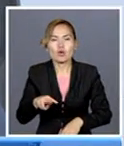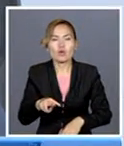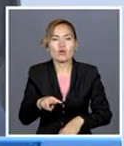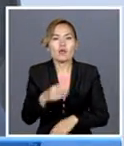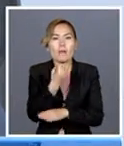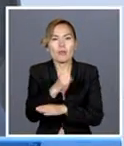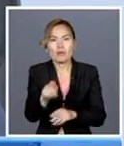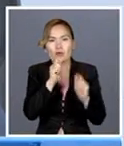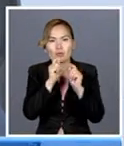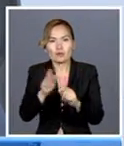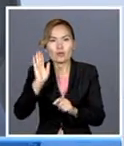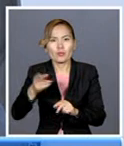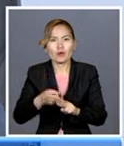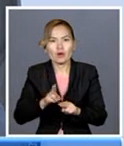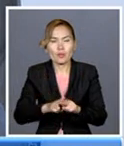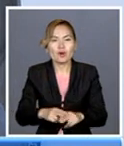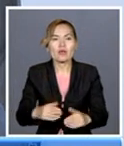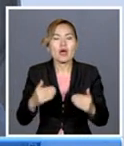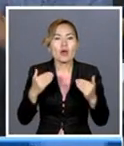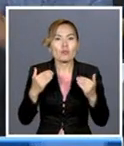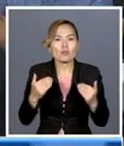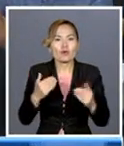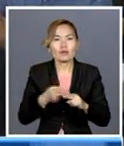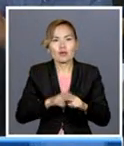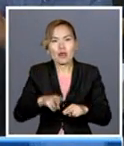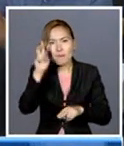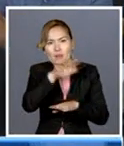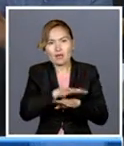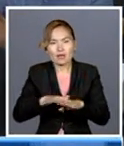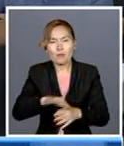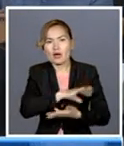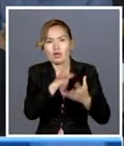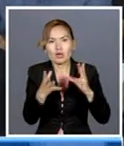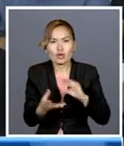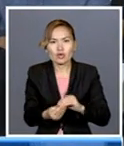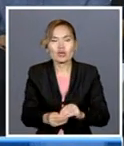Азиядағы өзара ықпалдастық және сенім шаралар жөніндегі кеңеске мүше мемлекеттерден